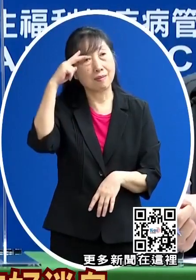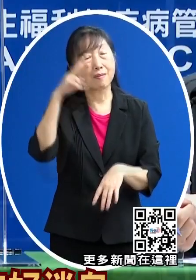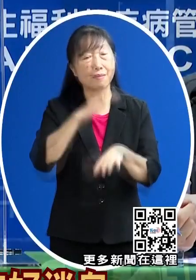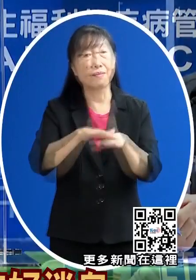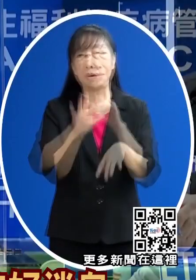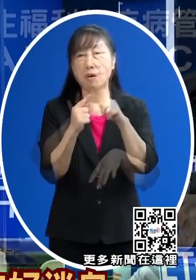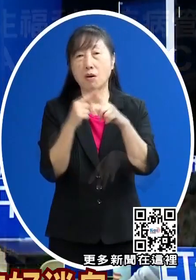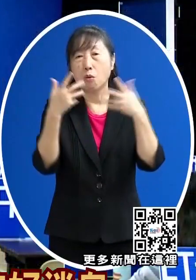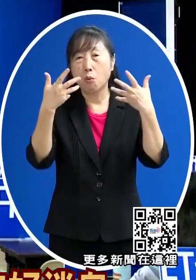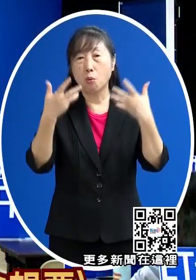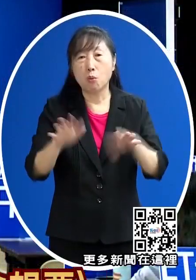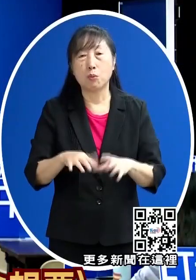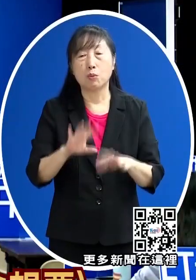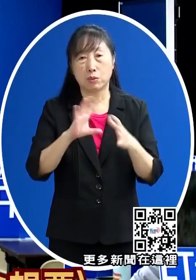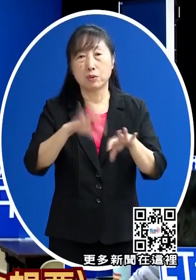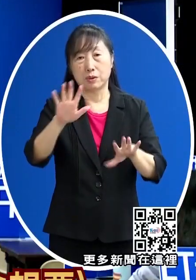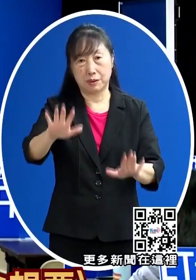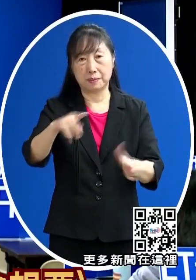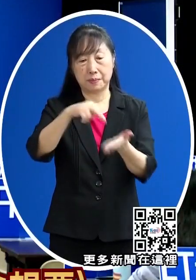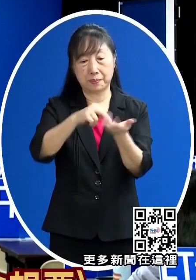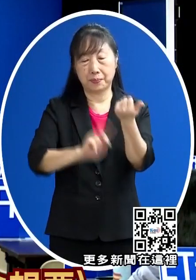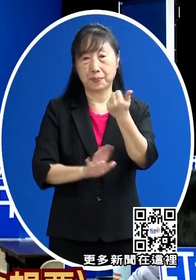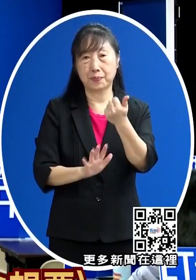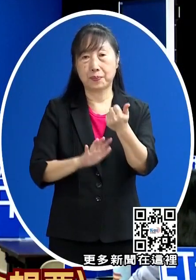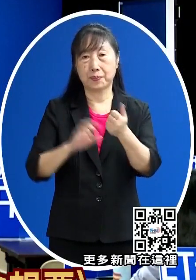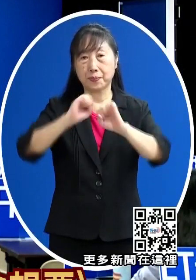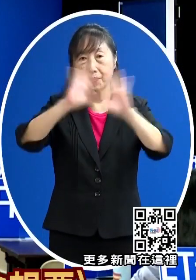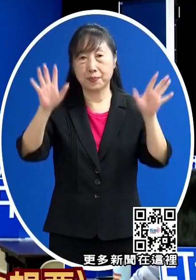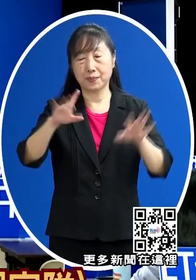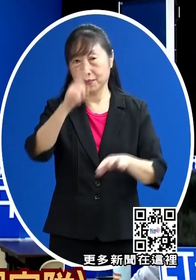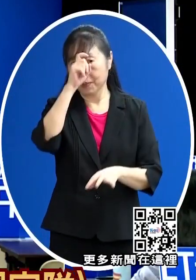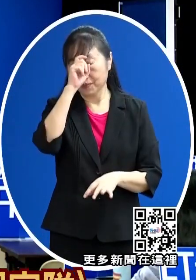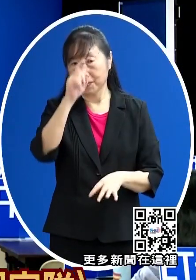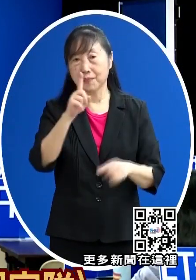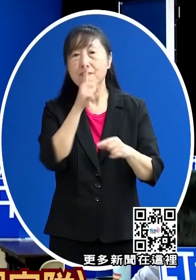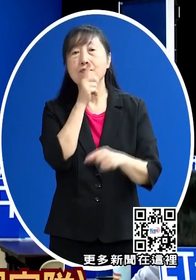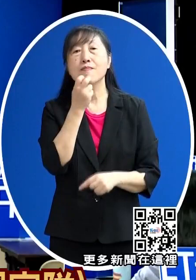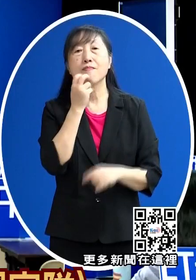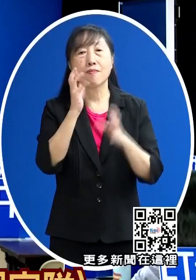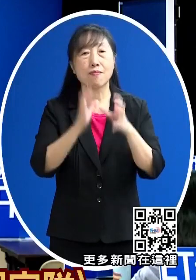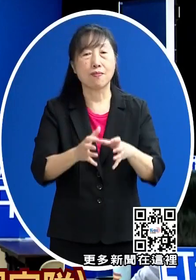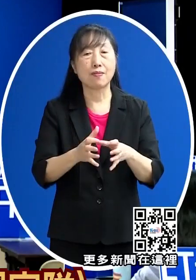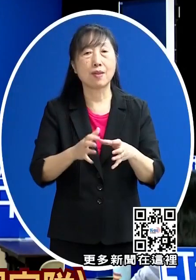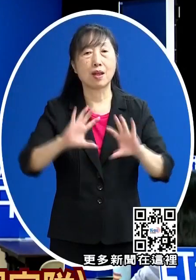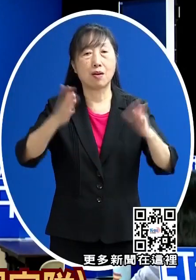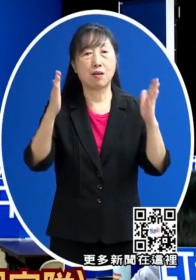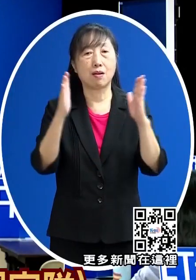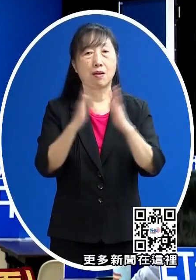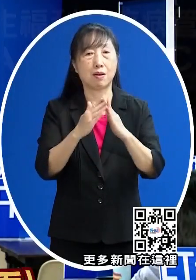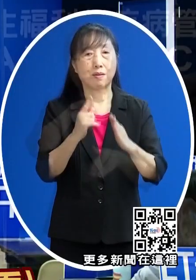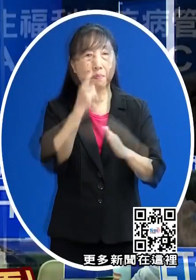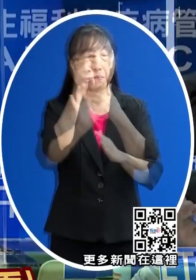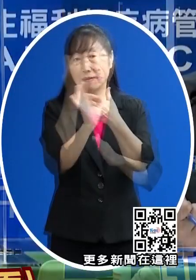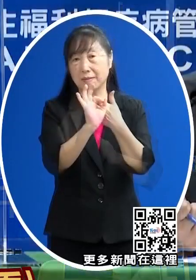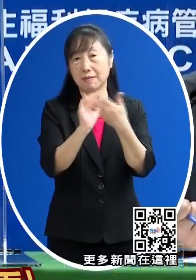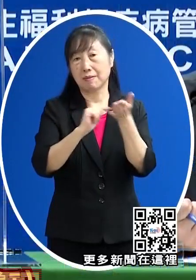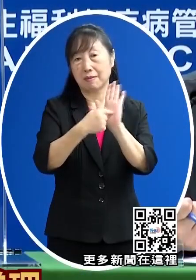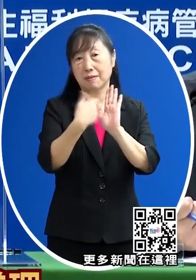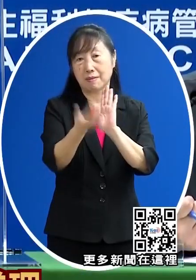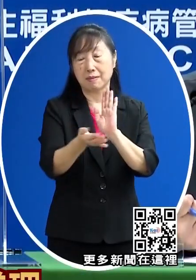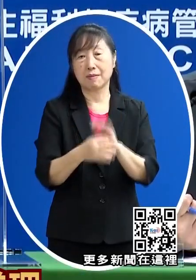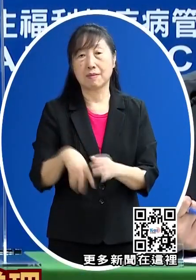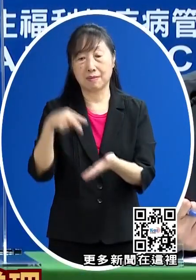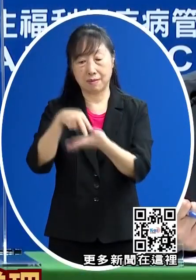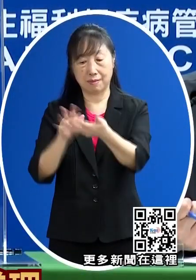有好消息。 今天有立委就呼吁说会想要希望中央可以成立国家快筛队，那指挥中心怎么看？ 啊，立